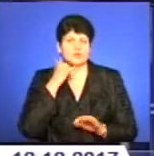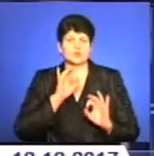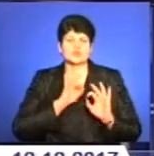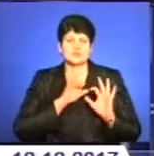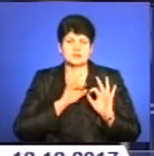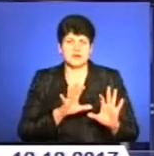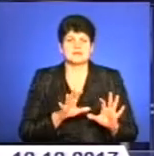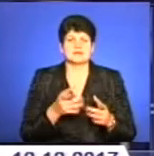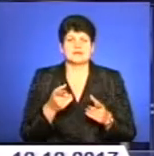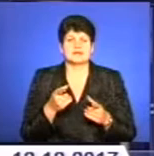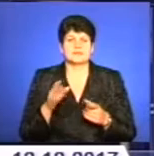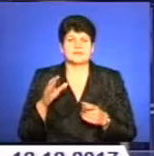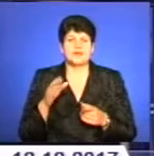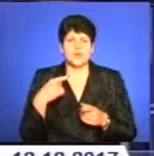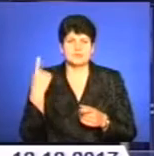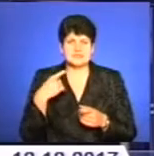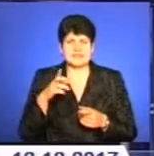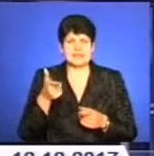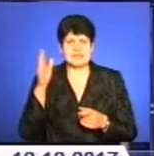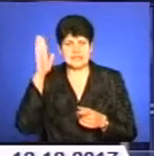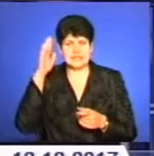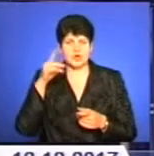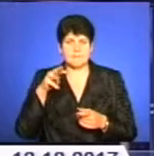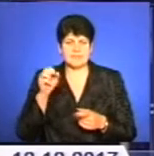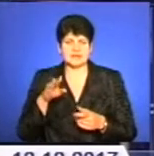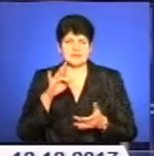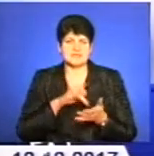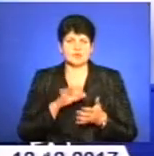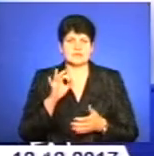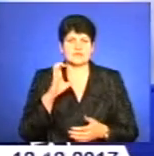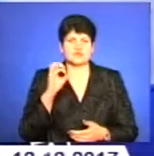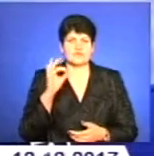завідувач сектору організації робіт обласного гідрометеоцентру Оксана Софінська.